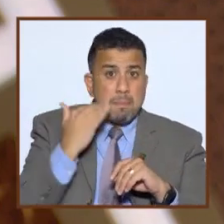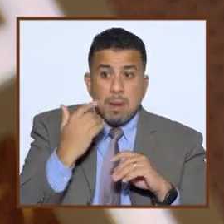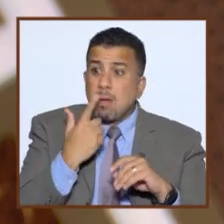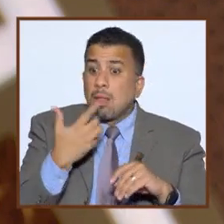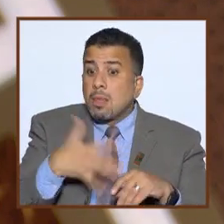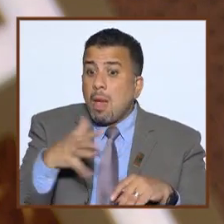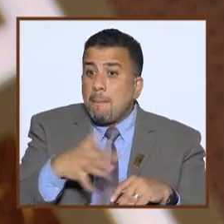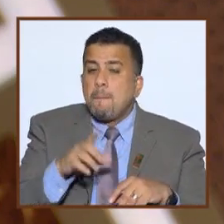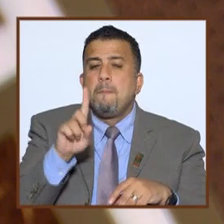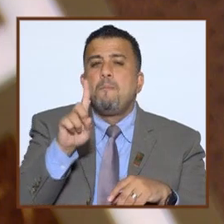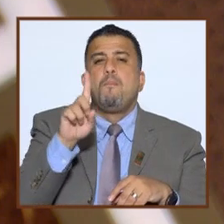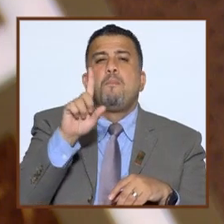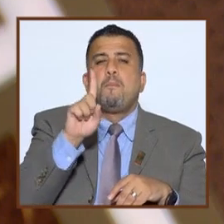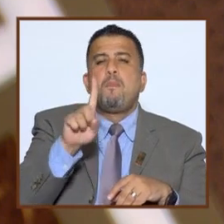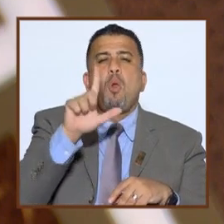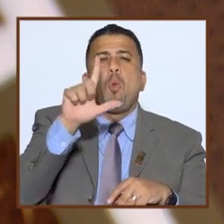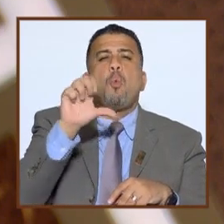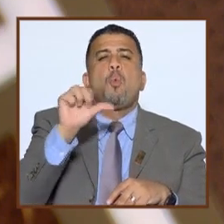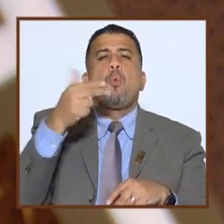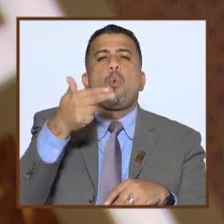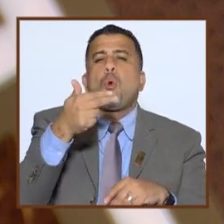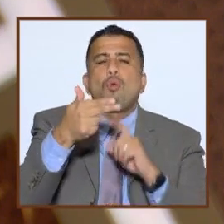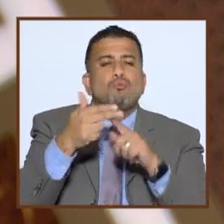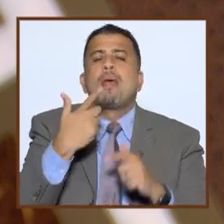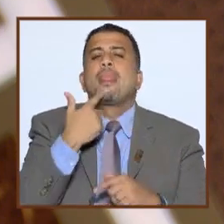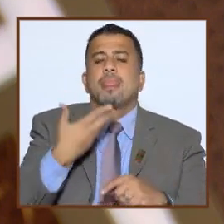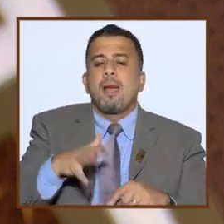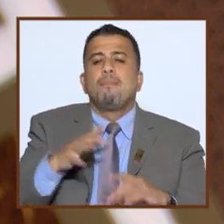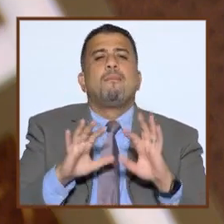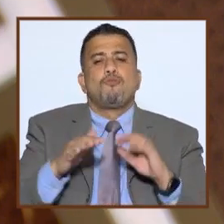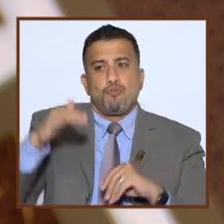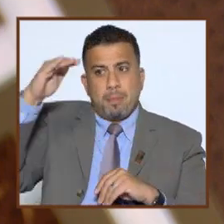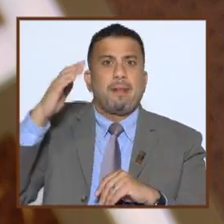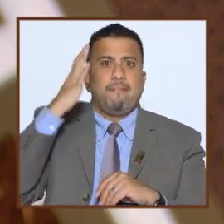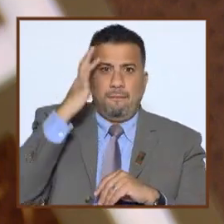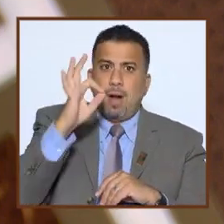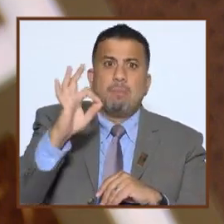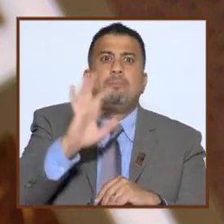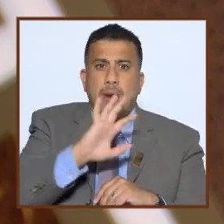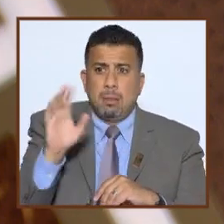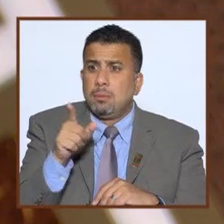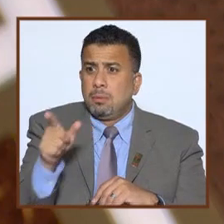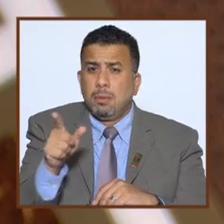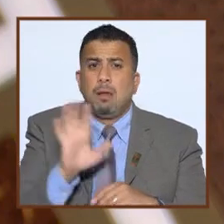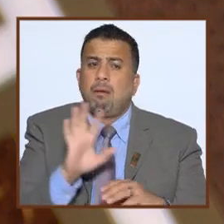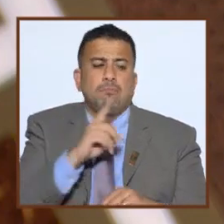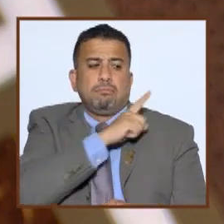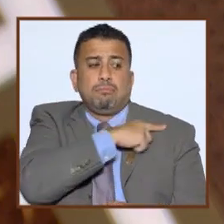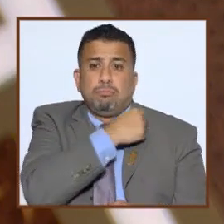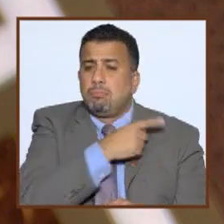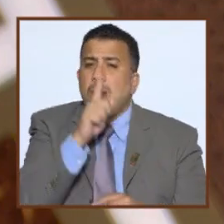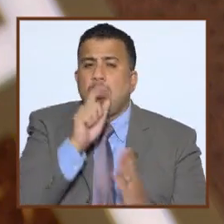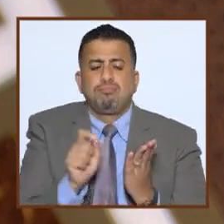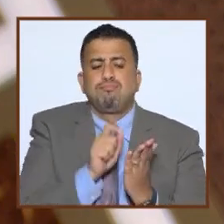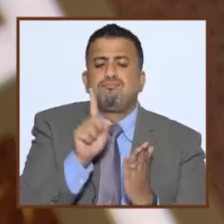السيئات يكتب عليها السيئات والسيئات نوعان ترك واجب ووقوع في معصيه فترك